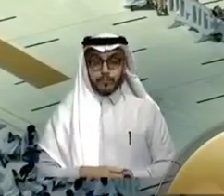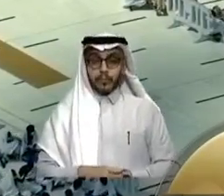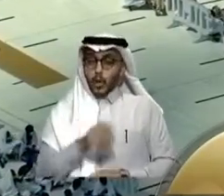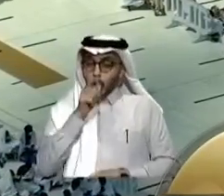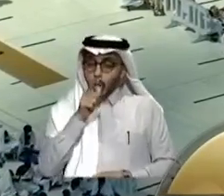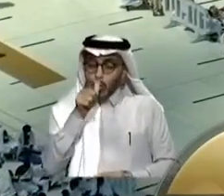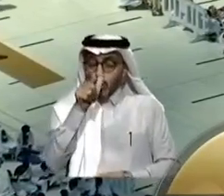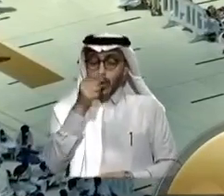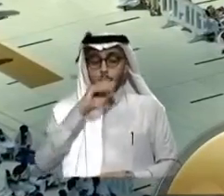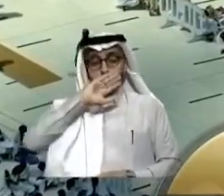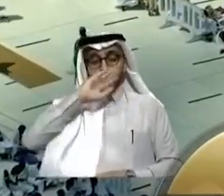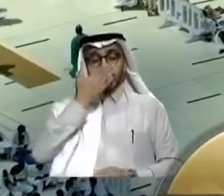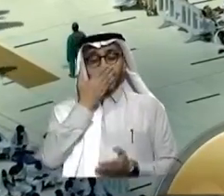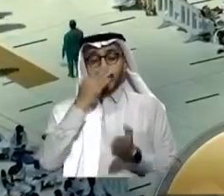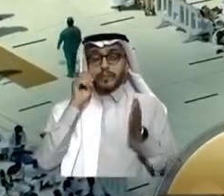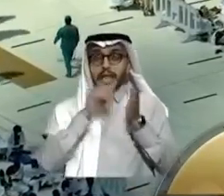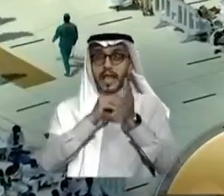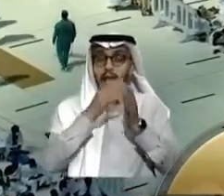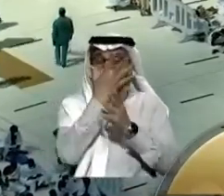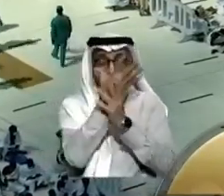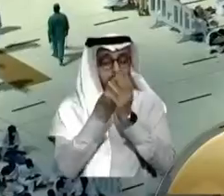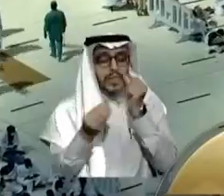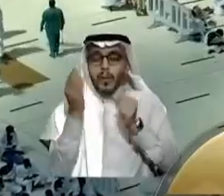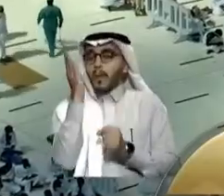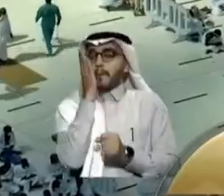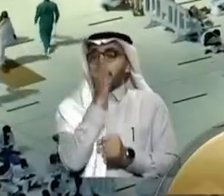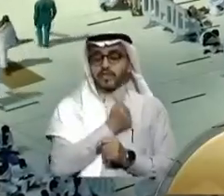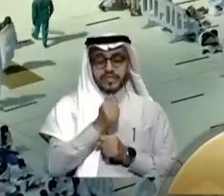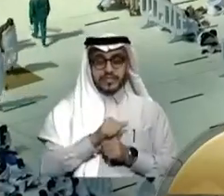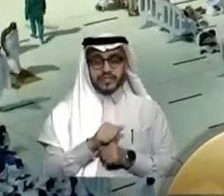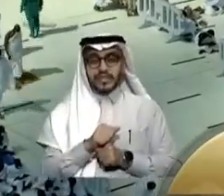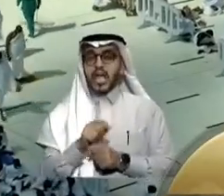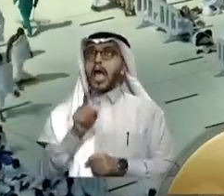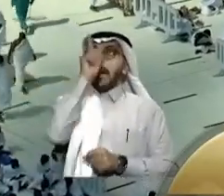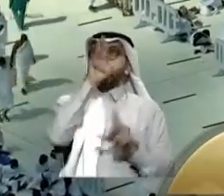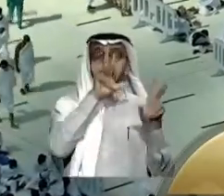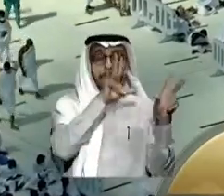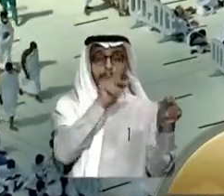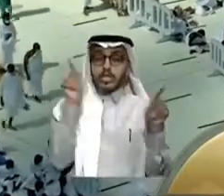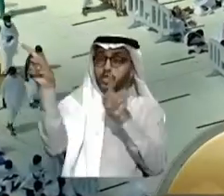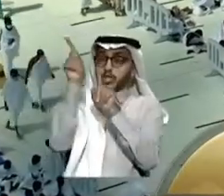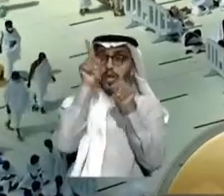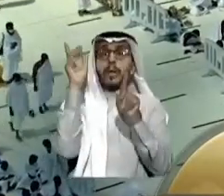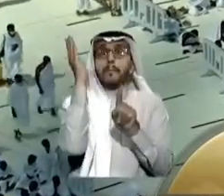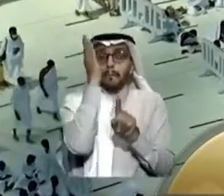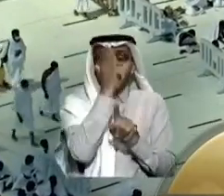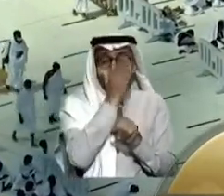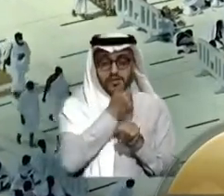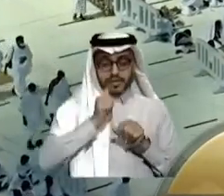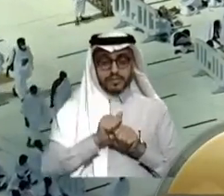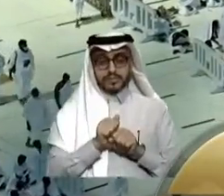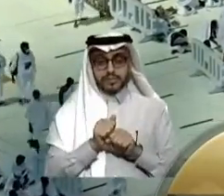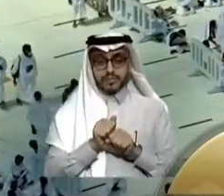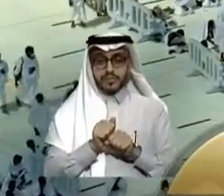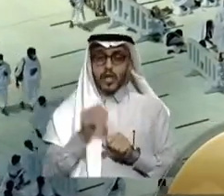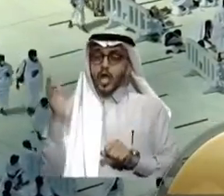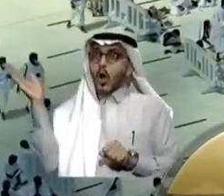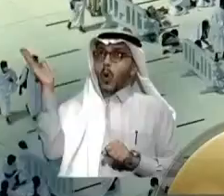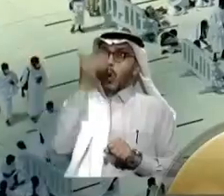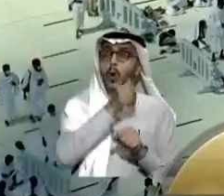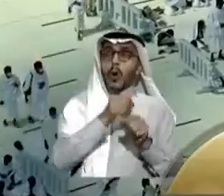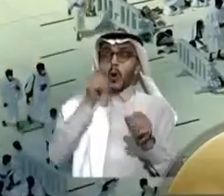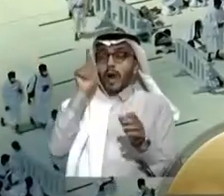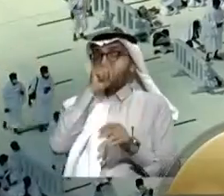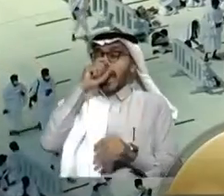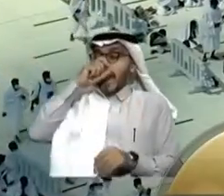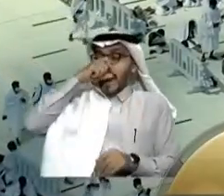وقل الحمد لله الذي لم يتخذ ولدا، ولم يكن له شريك في الملك، ولم يكن له ولي